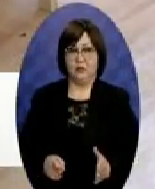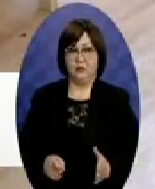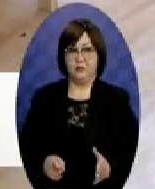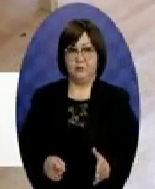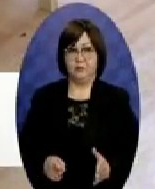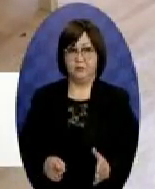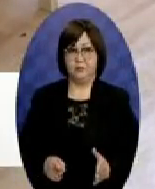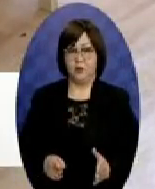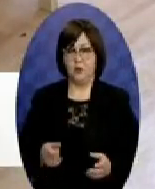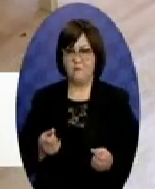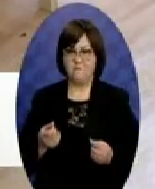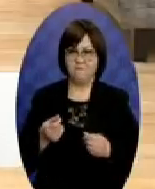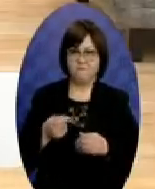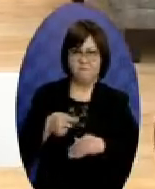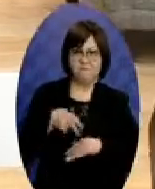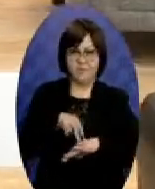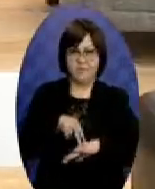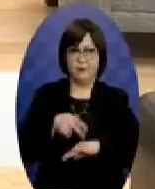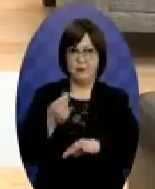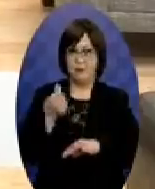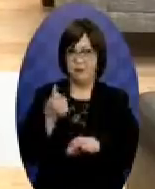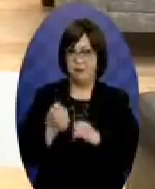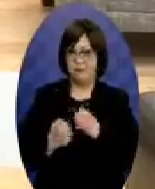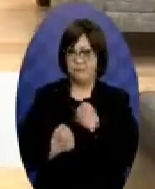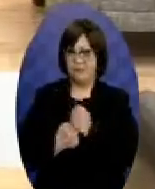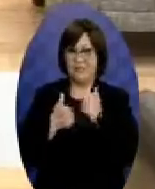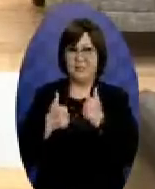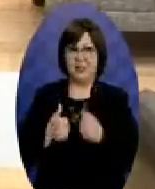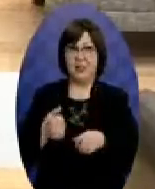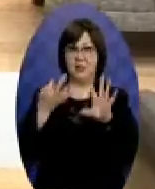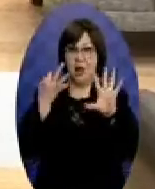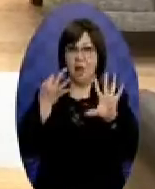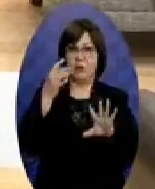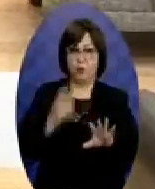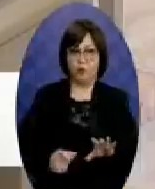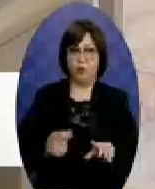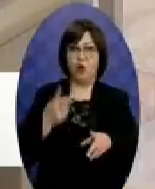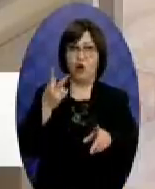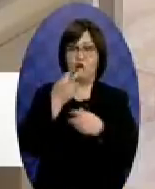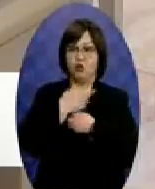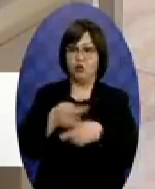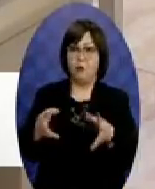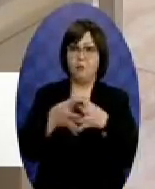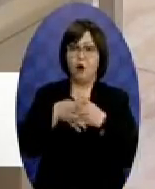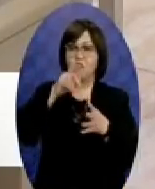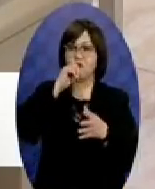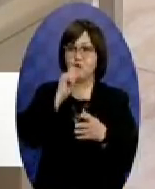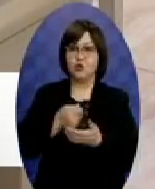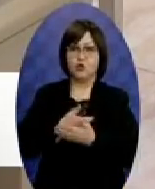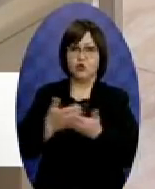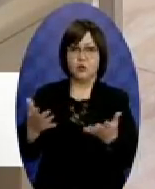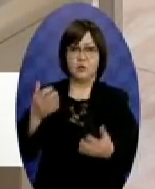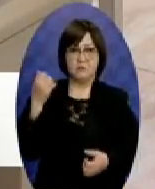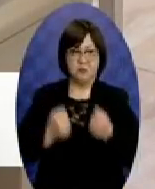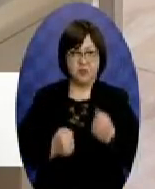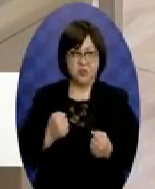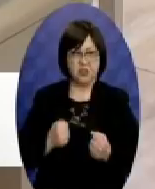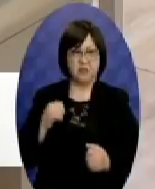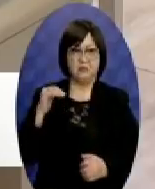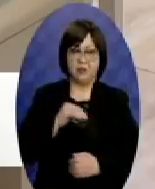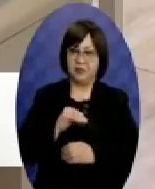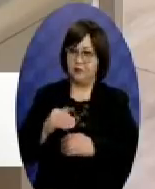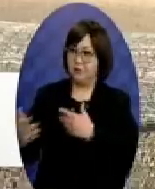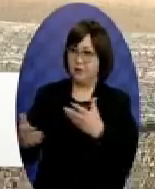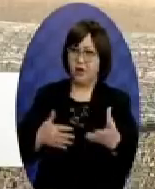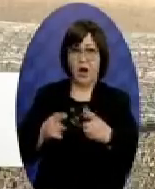цаг хөл дээр ер нь бат цогссон гэх утгаараа тийм 8 хүнд 2 өрөө байр. За тэгээд нэг машин тэрэг хашаа байшин